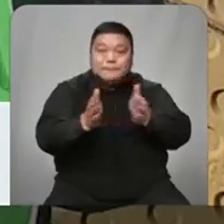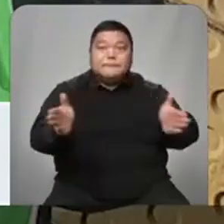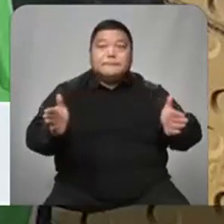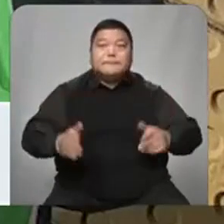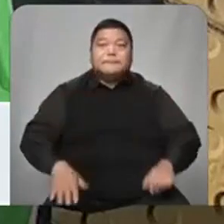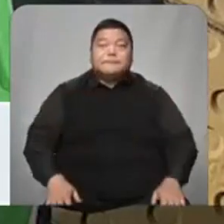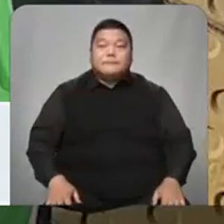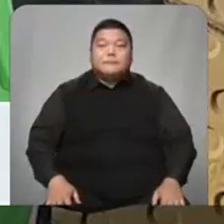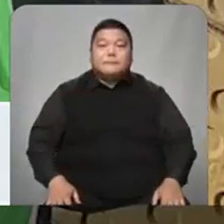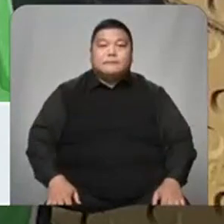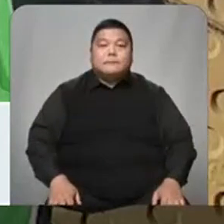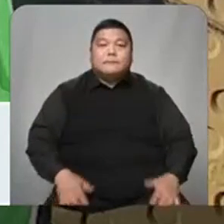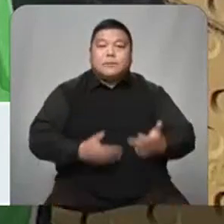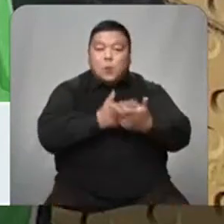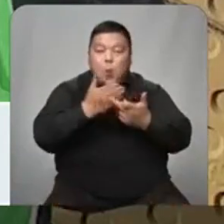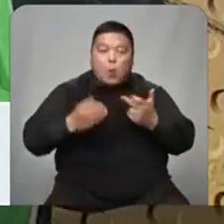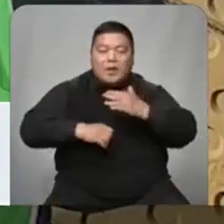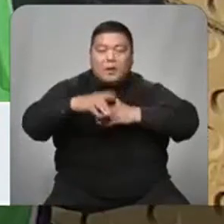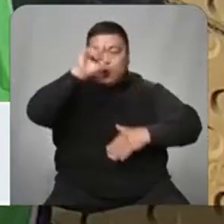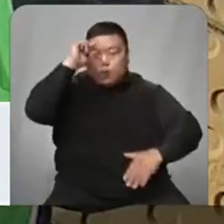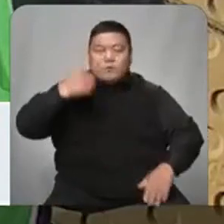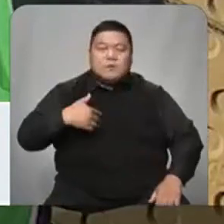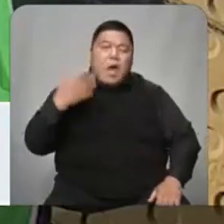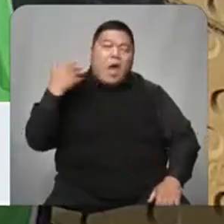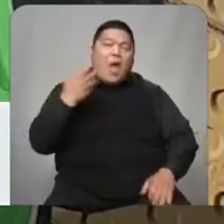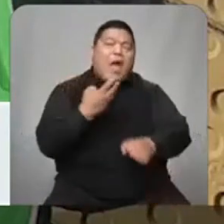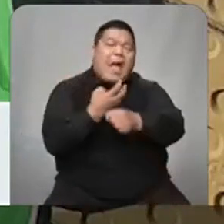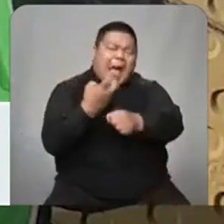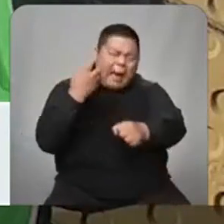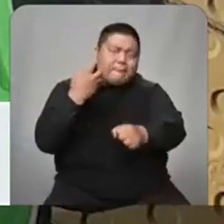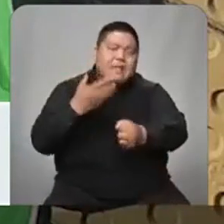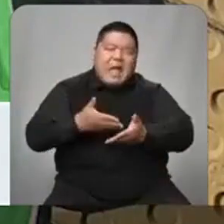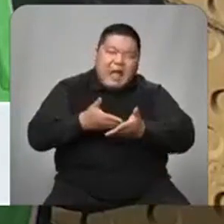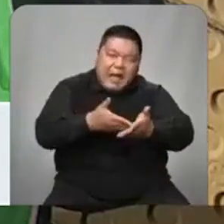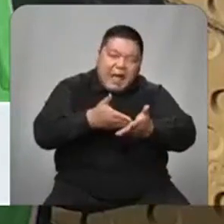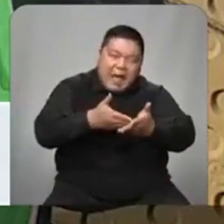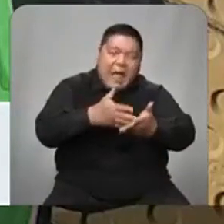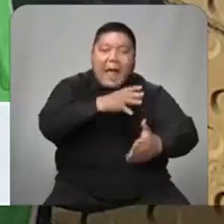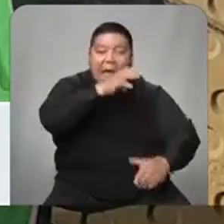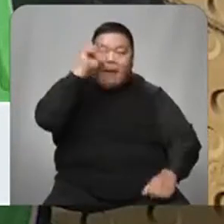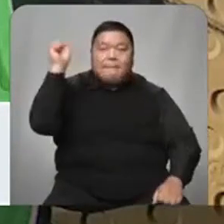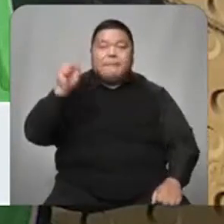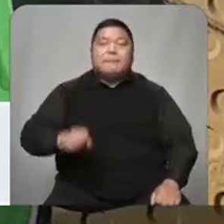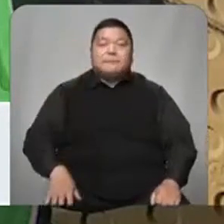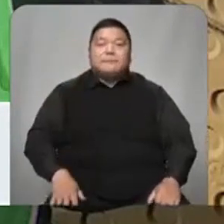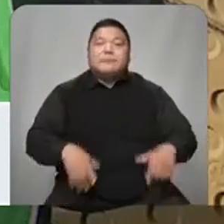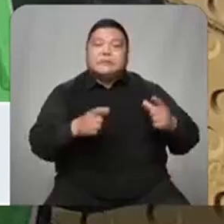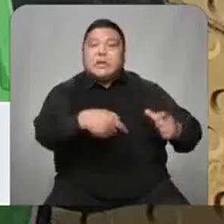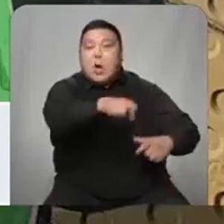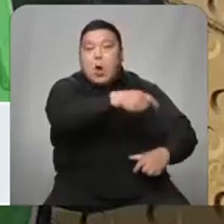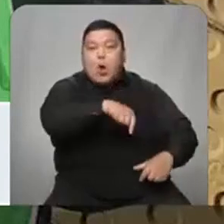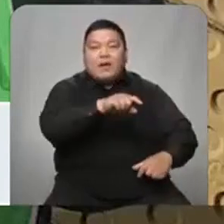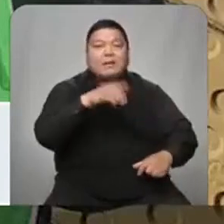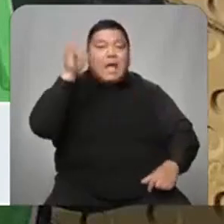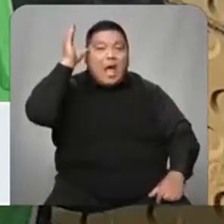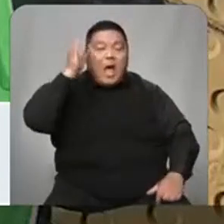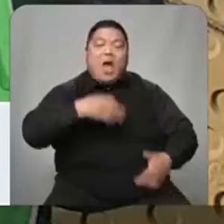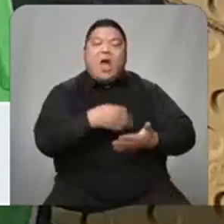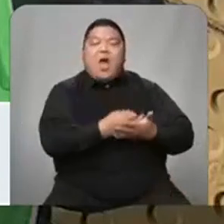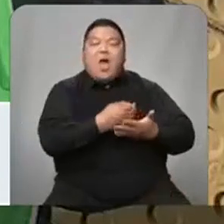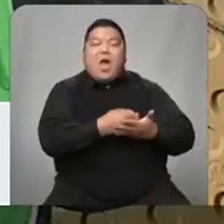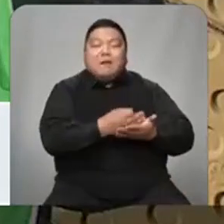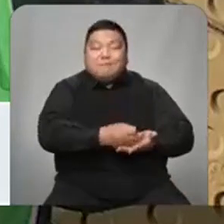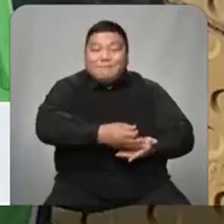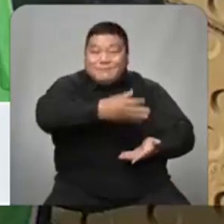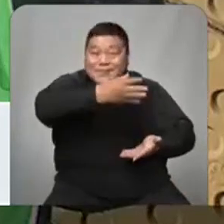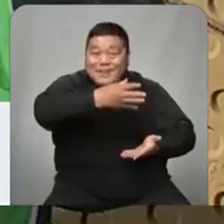착공했습니다. 강원도와 양양군이 사업을 추진한 지 40여 년 만인데요. 지역사회는 설악산 케이블카 설치에 따른